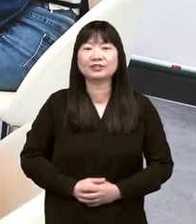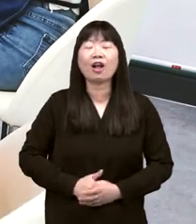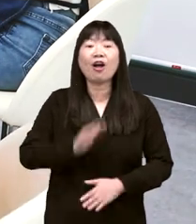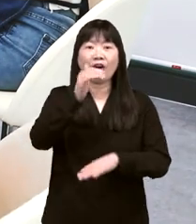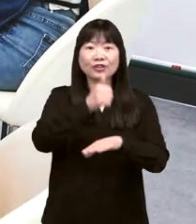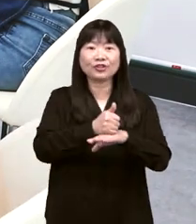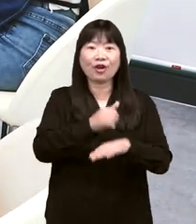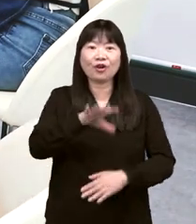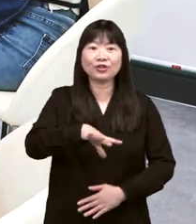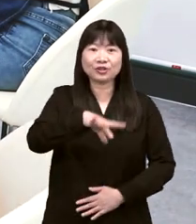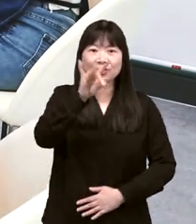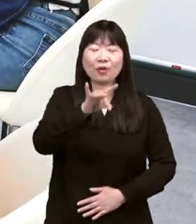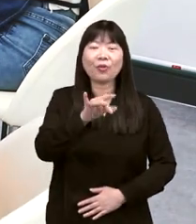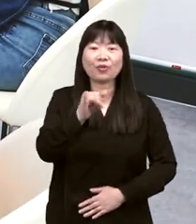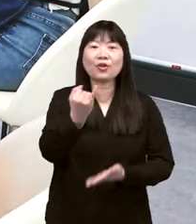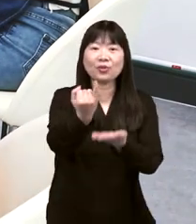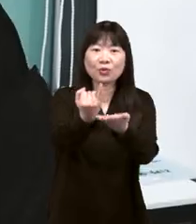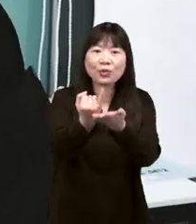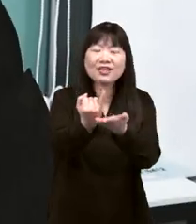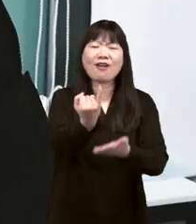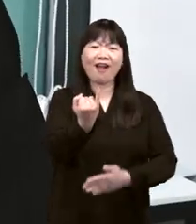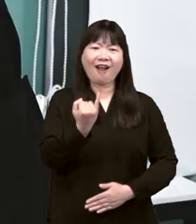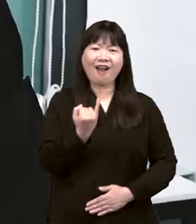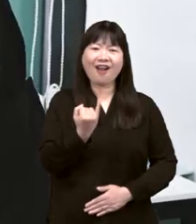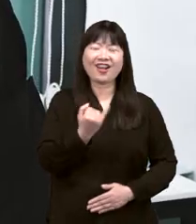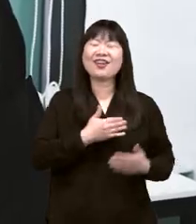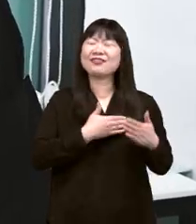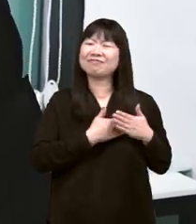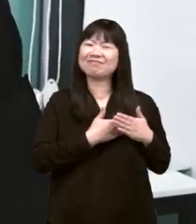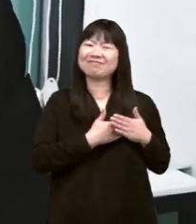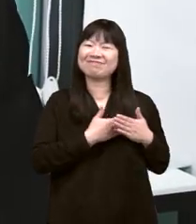드디어 첫 손님이 들어오시나 봐요. 떨려.